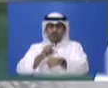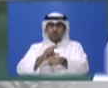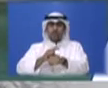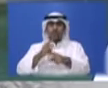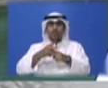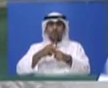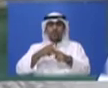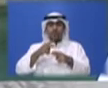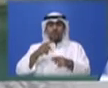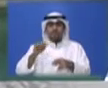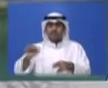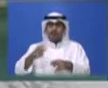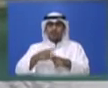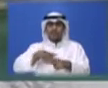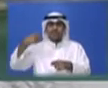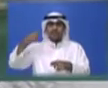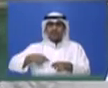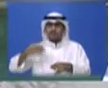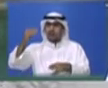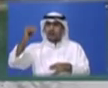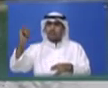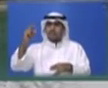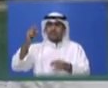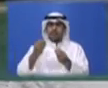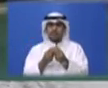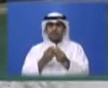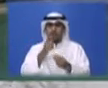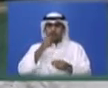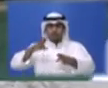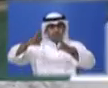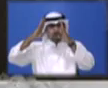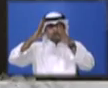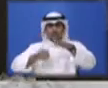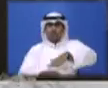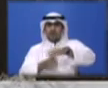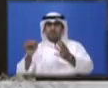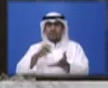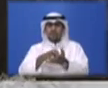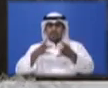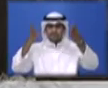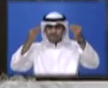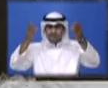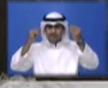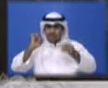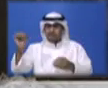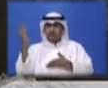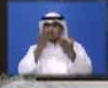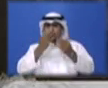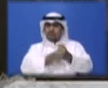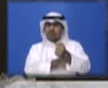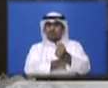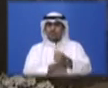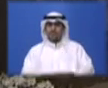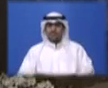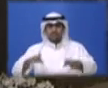سعادة السفير في دولة الكويت في الأردن ورئيس المكتب الثقافي الدكتور محمد. أمسية كويتية أردنية